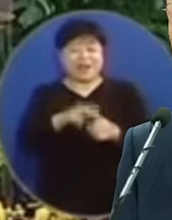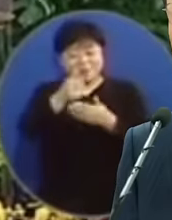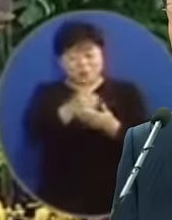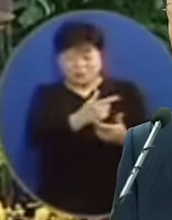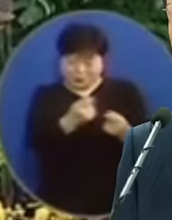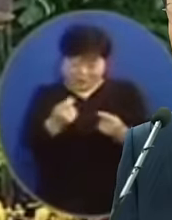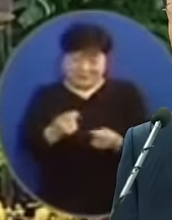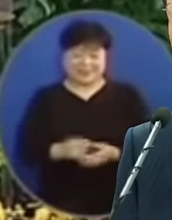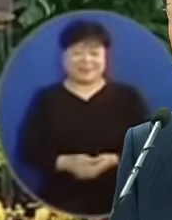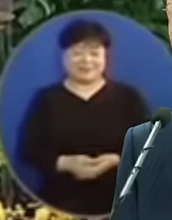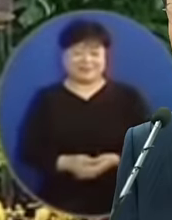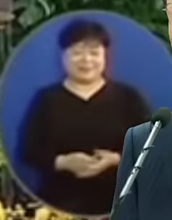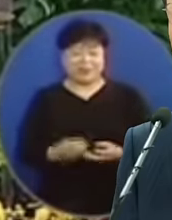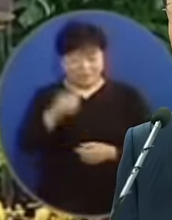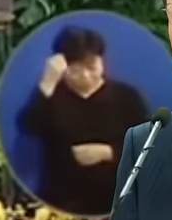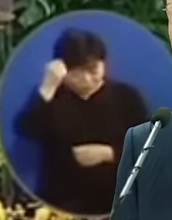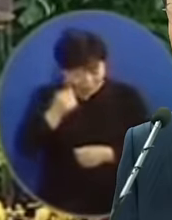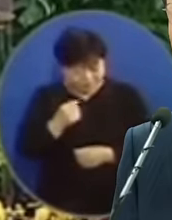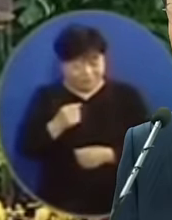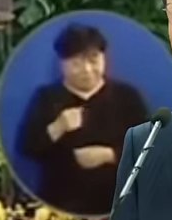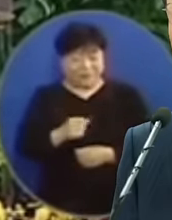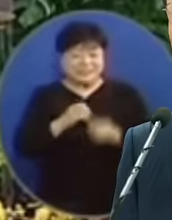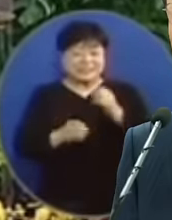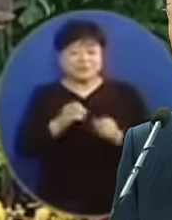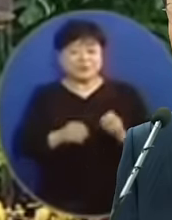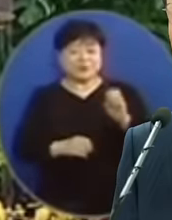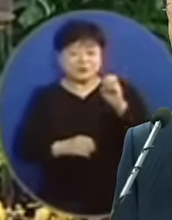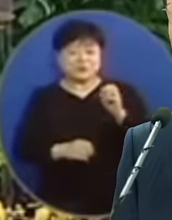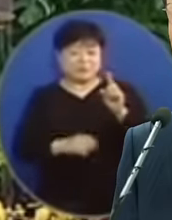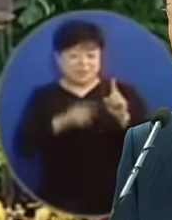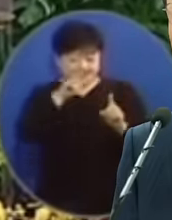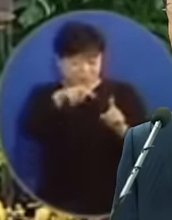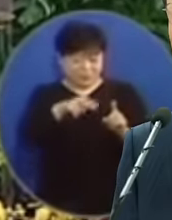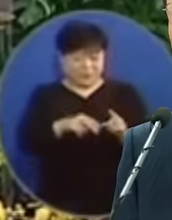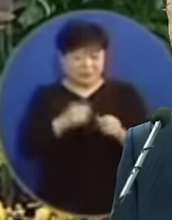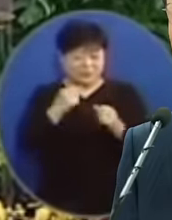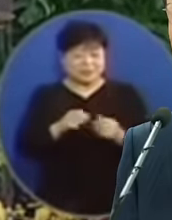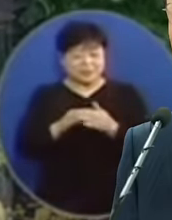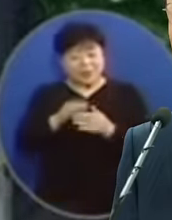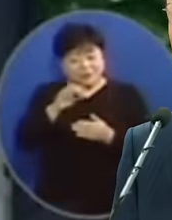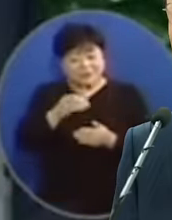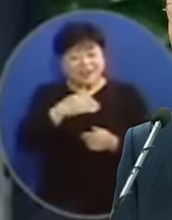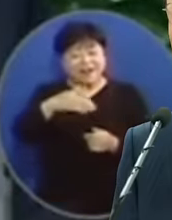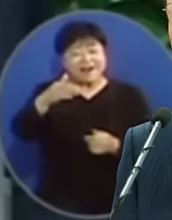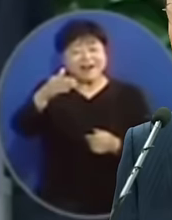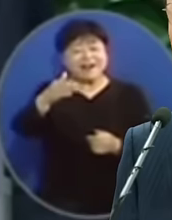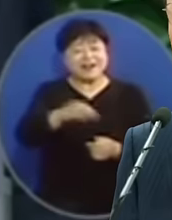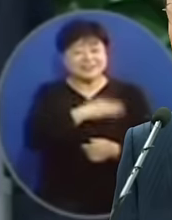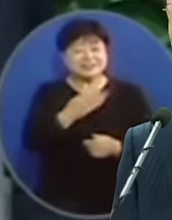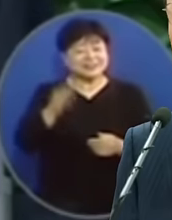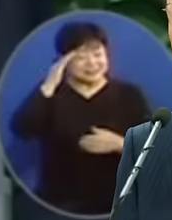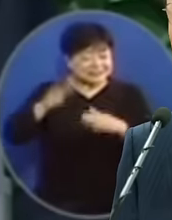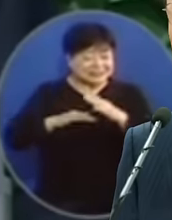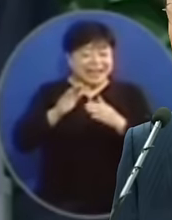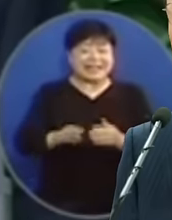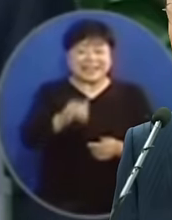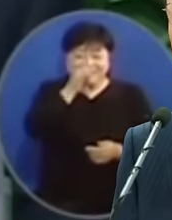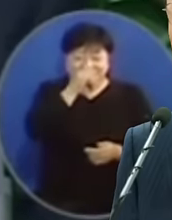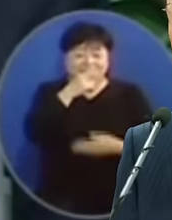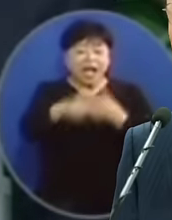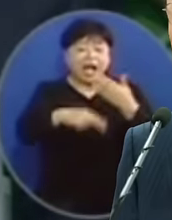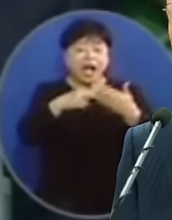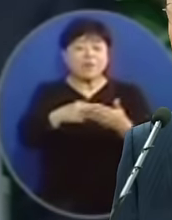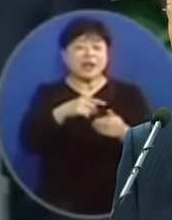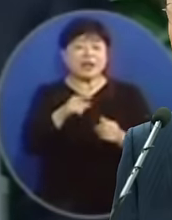하루에도 여러 번 외우는 것이 시편 91편입니다. 지존자의 은밀한 곳에 가는 자는 전능자의 그늘 아래 가는다. 내가